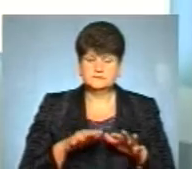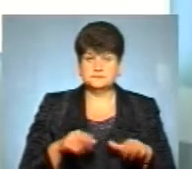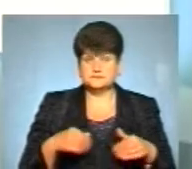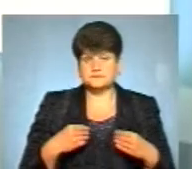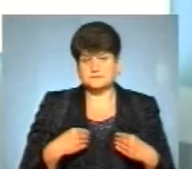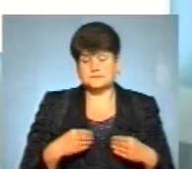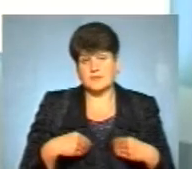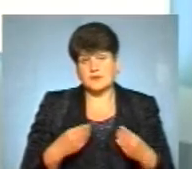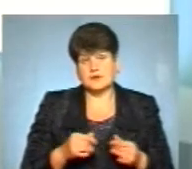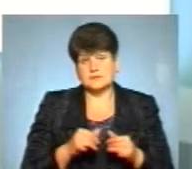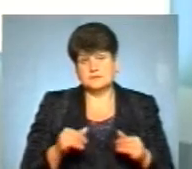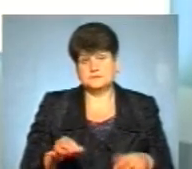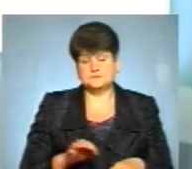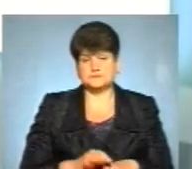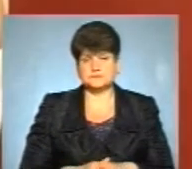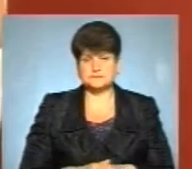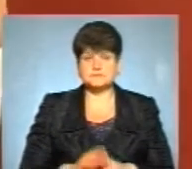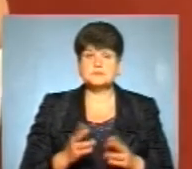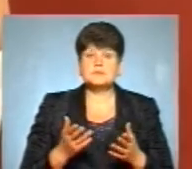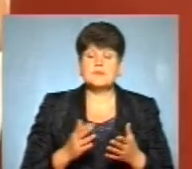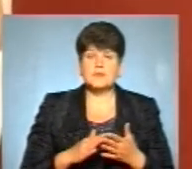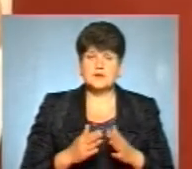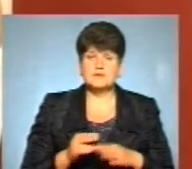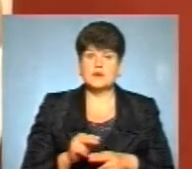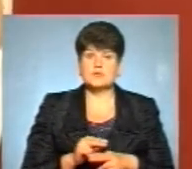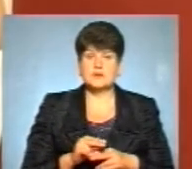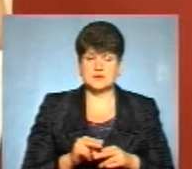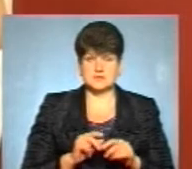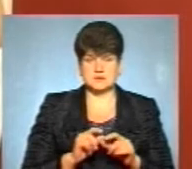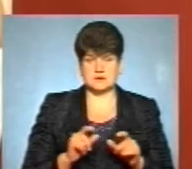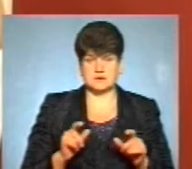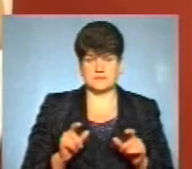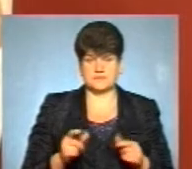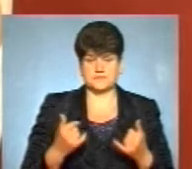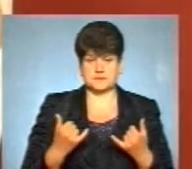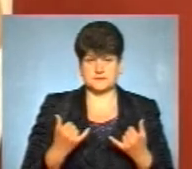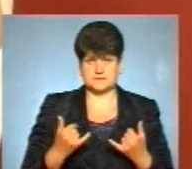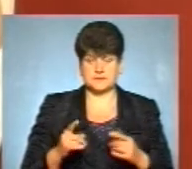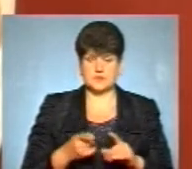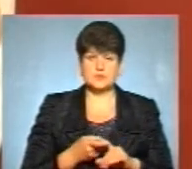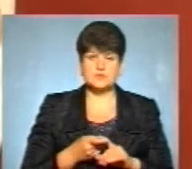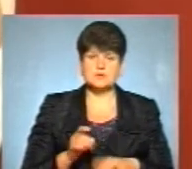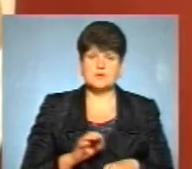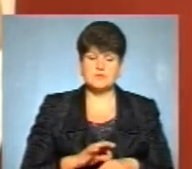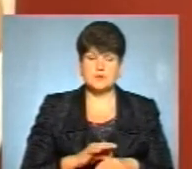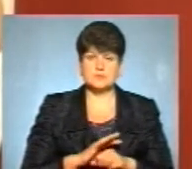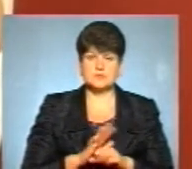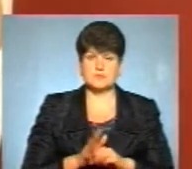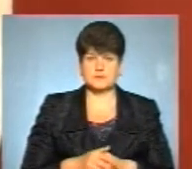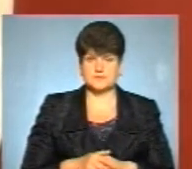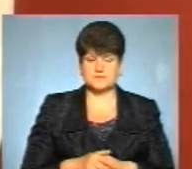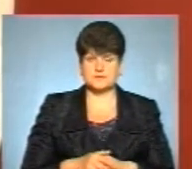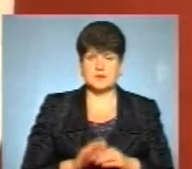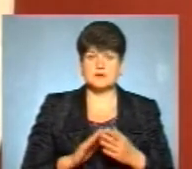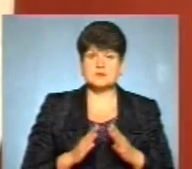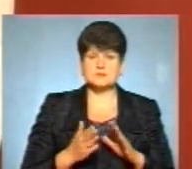нашу думку, такий ріст захворюваності. Яка ситуація у лікувальних закладах наразі, що стосується хворих з COVID-19?